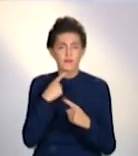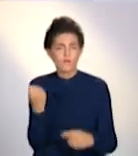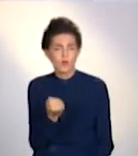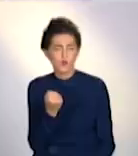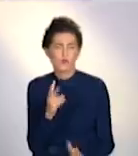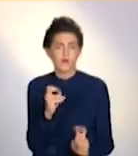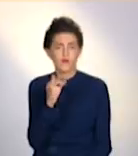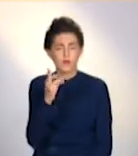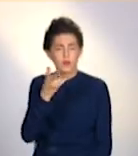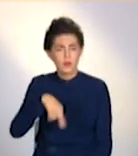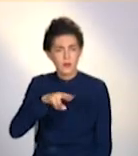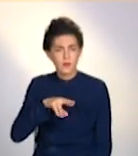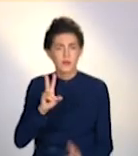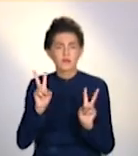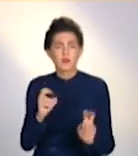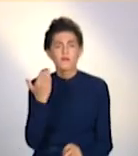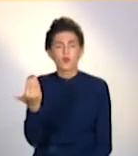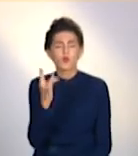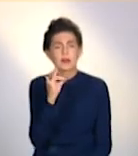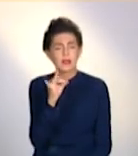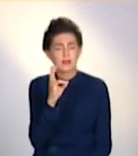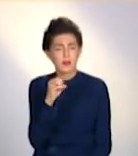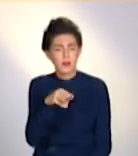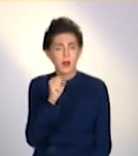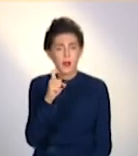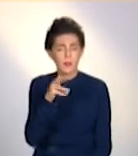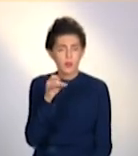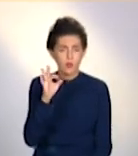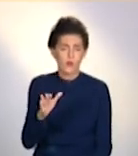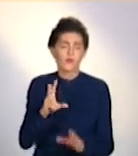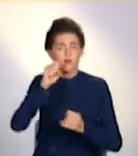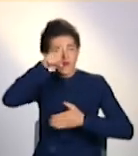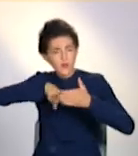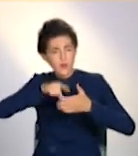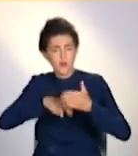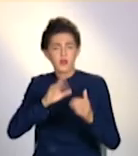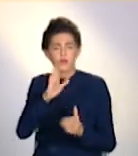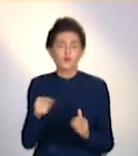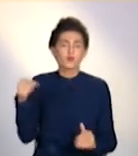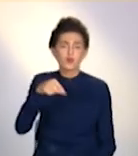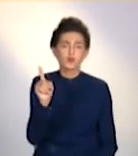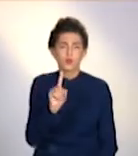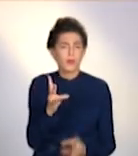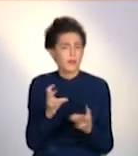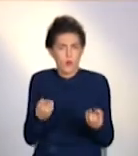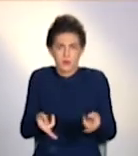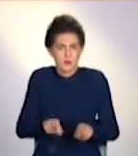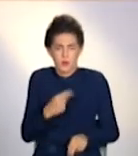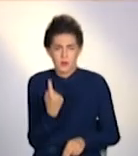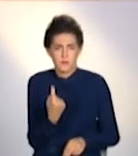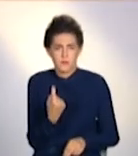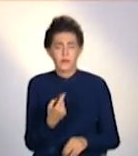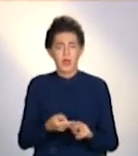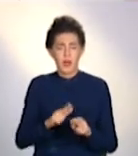фонд, они опираются на Рената Ахметова и верят в то, что они не останутся одни. Жюри обрало